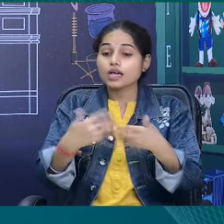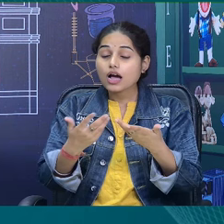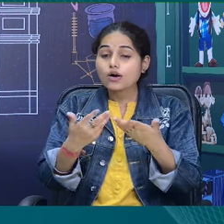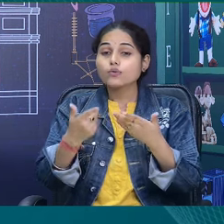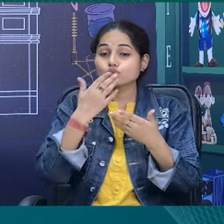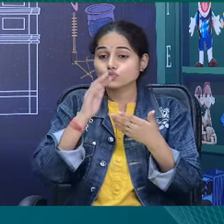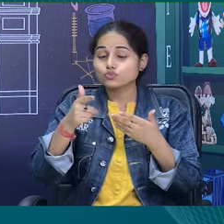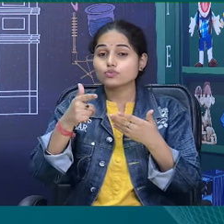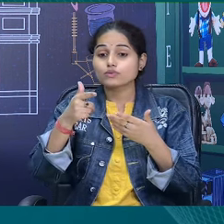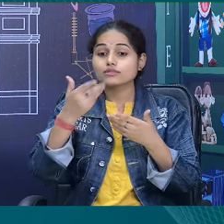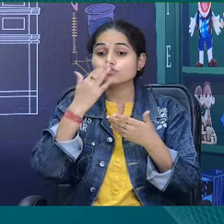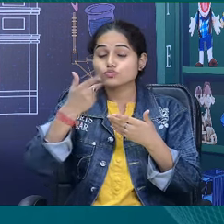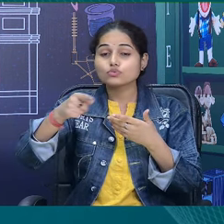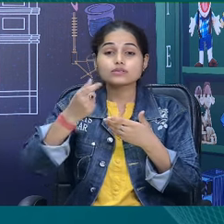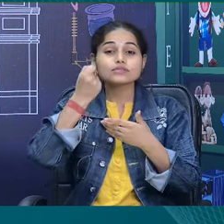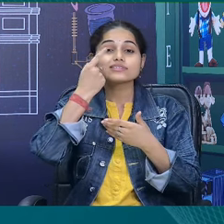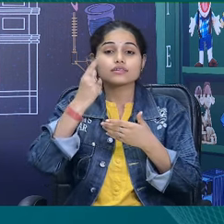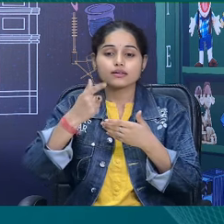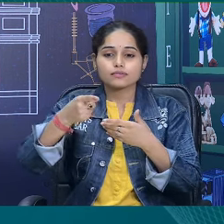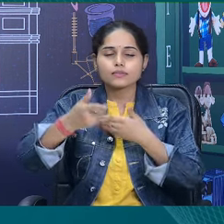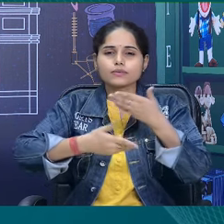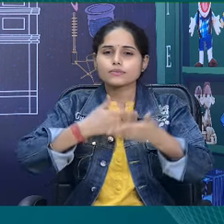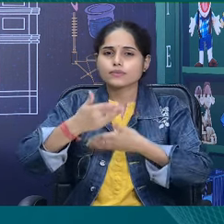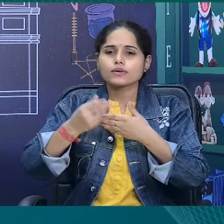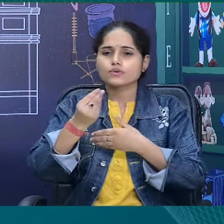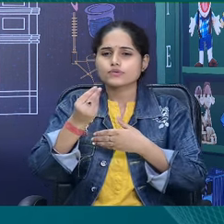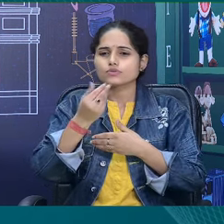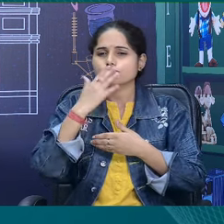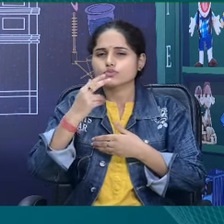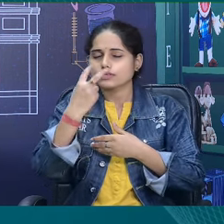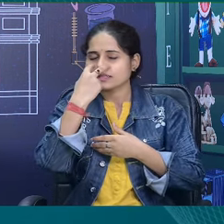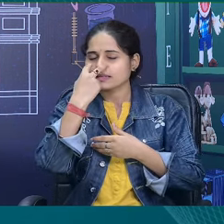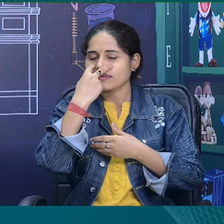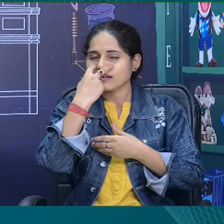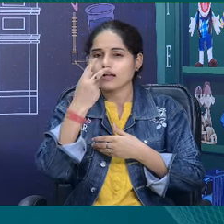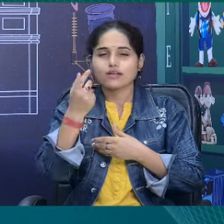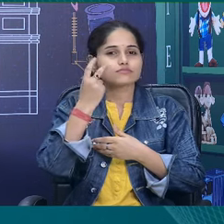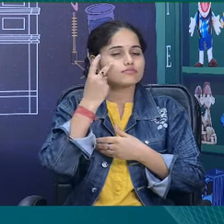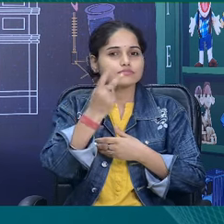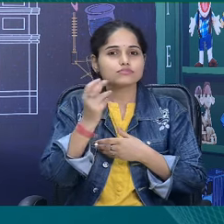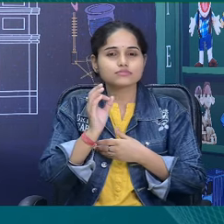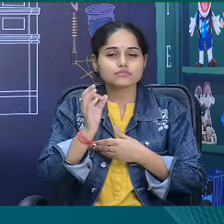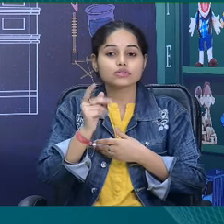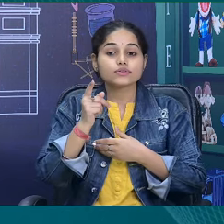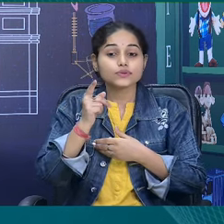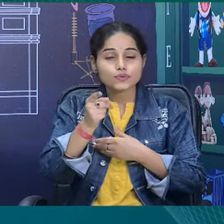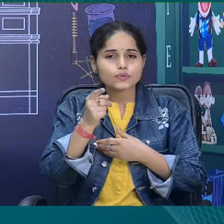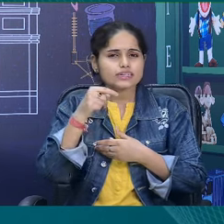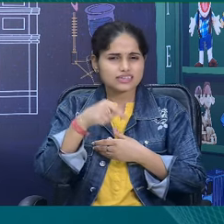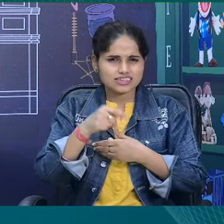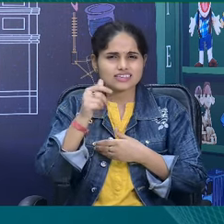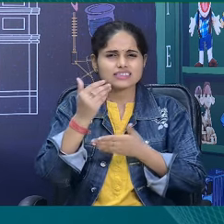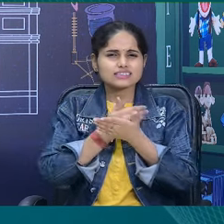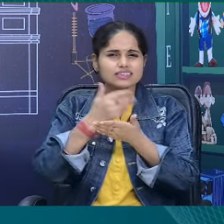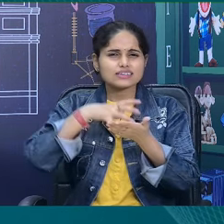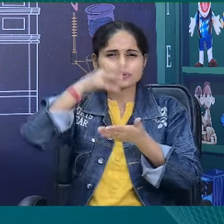वो पढ़ सकते हैं जी सर कुछ बच्चे ऐसे होते हैं जिनको देखने में थोड़ा सा दिक्कत होती है तो उनके लिए आधुनिक कला को पढ़ना